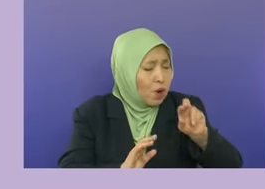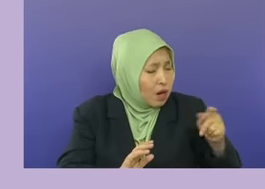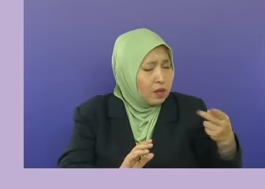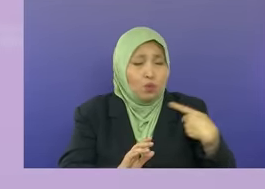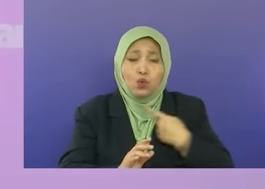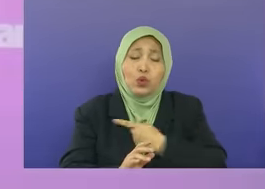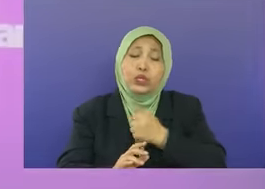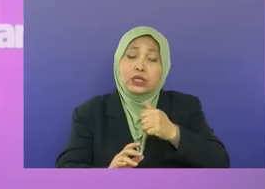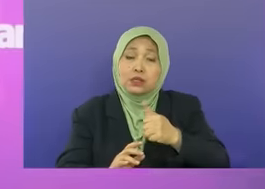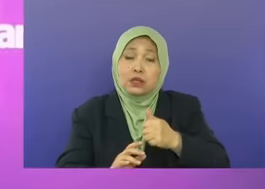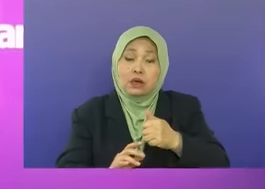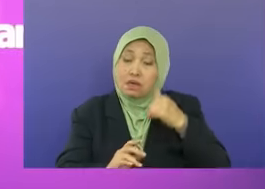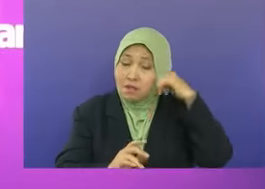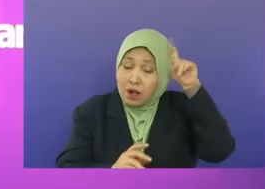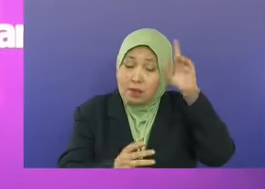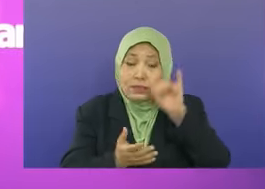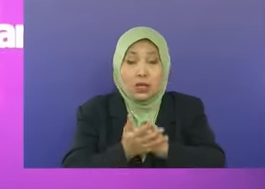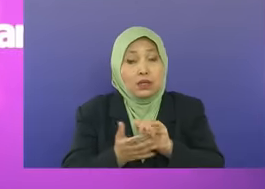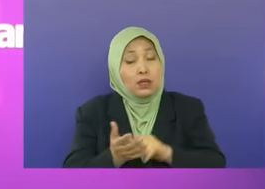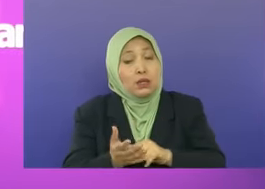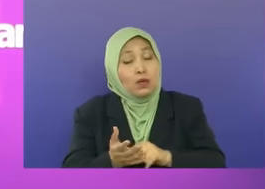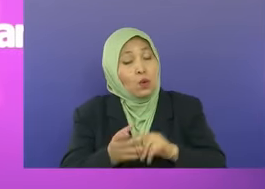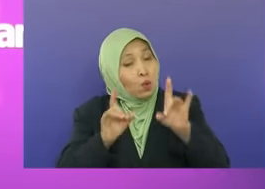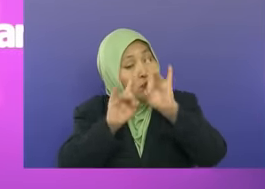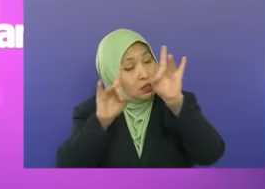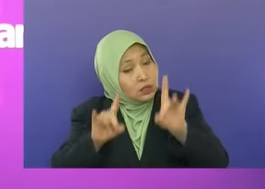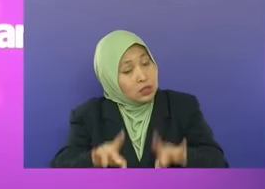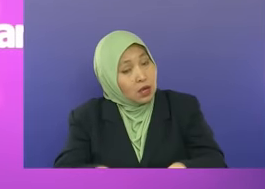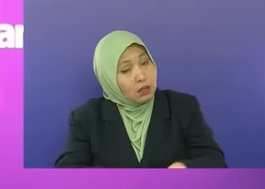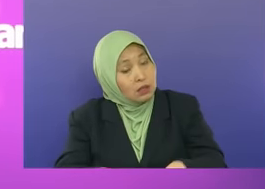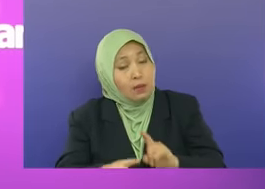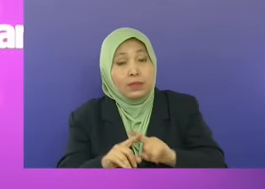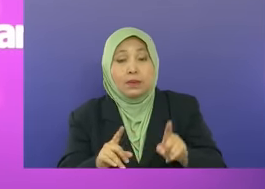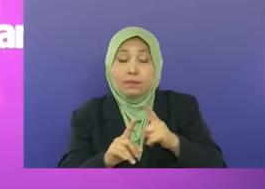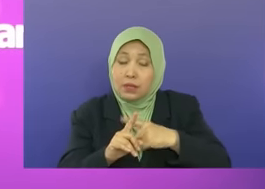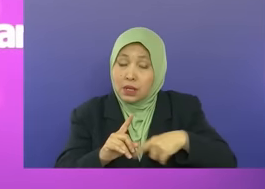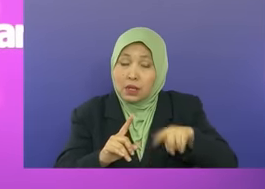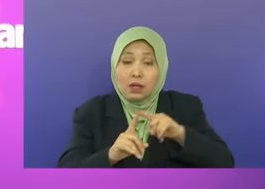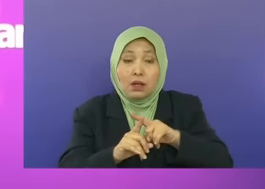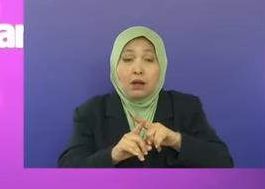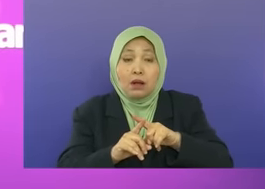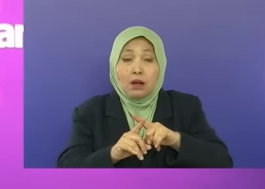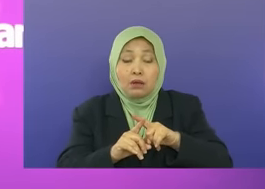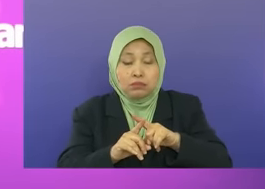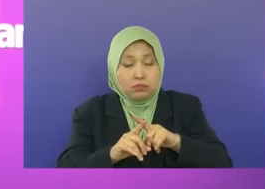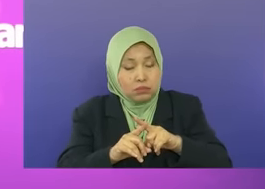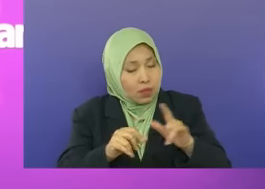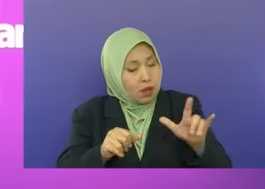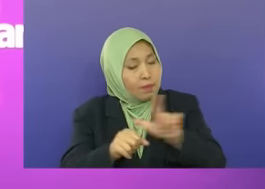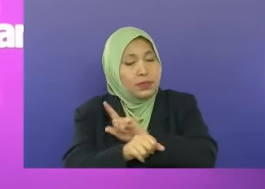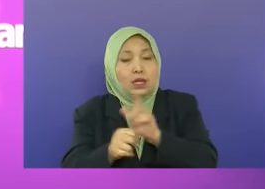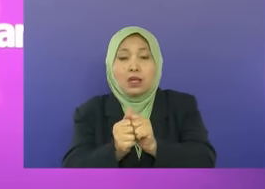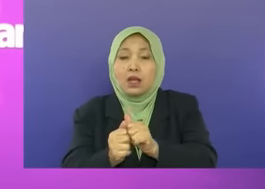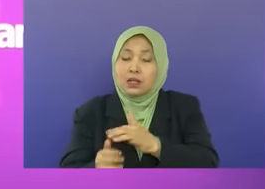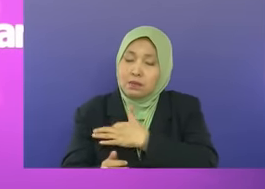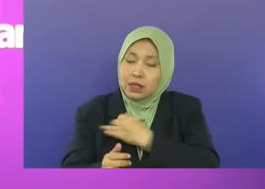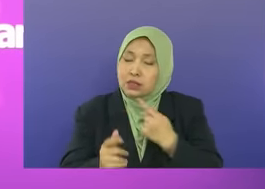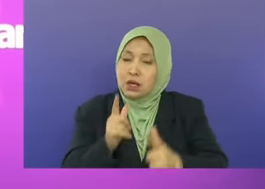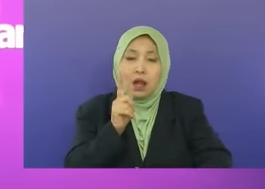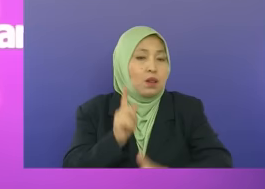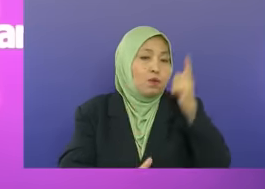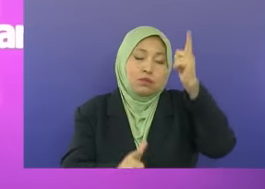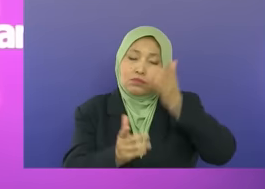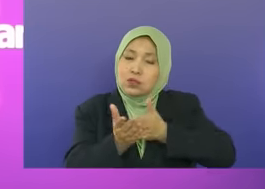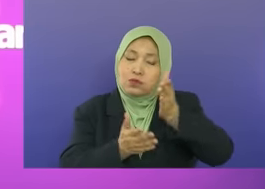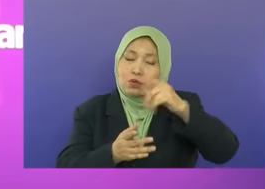Kita paham bahwa ini ujian tetapi apabila disikapi dengan iman maka kita akan lulus menuju